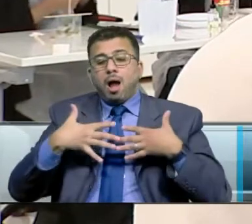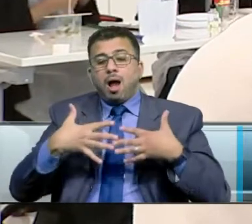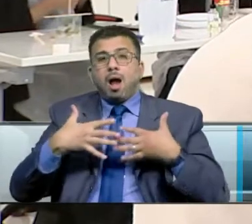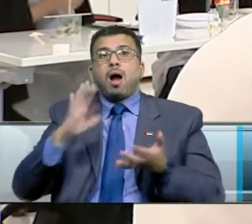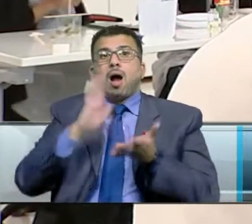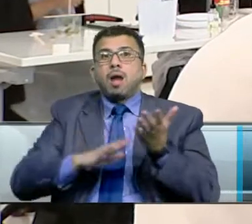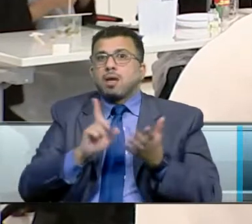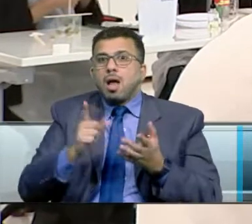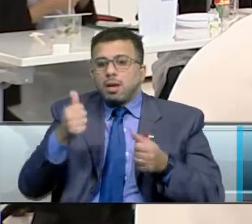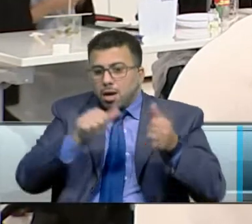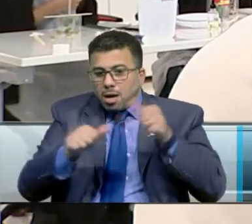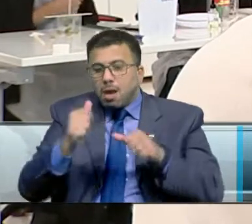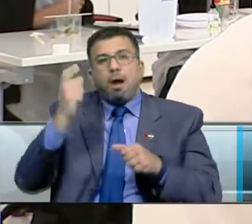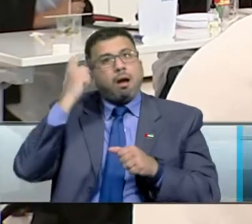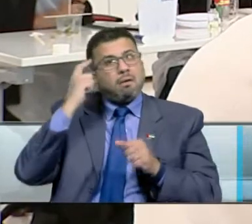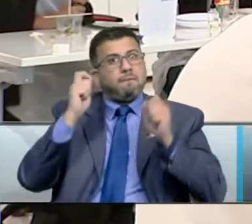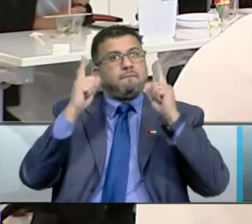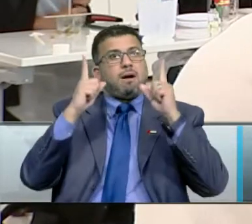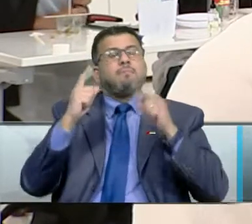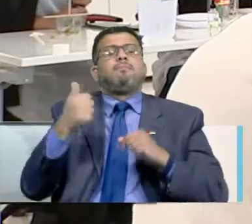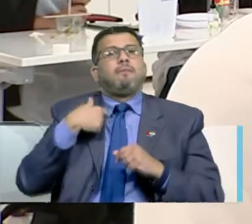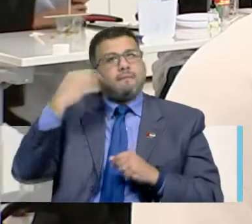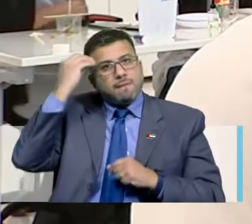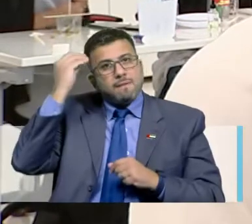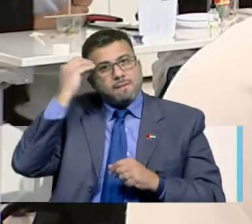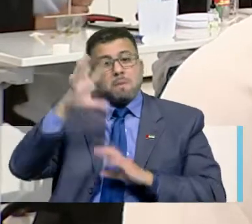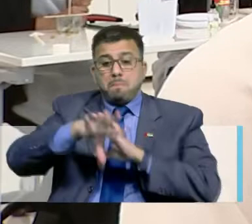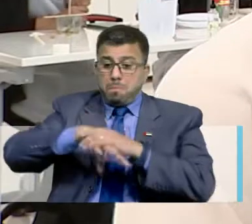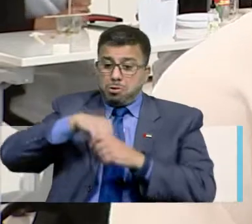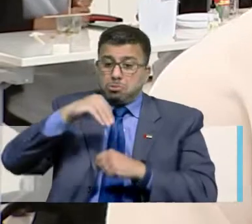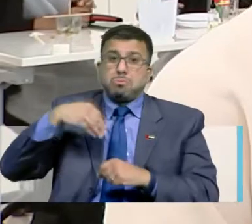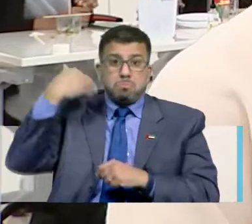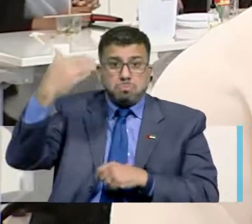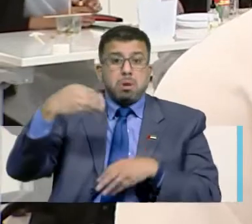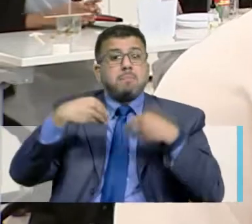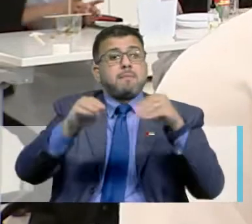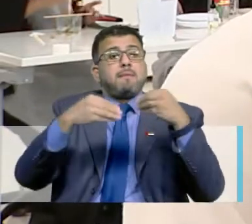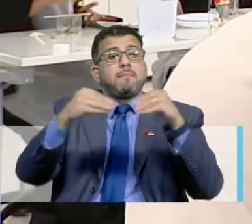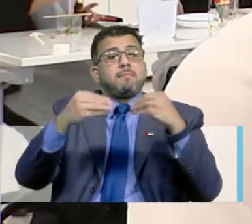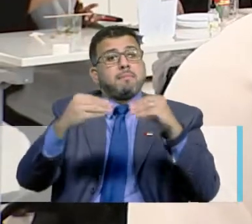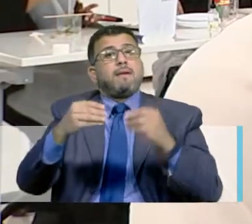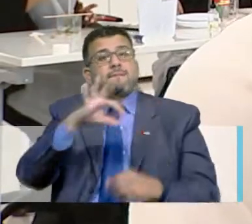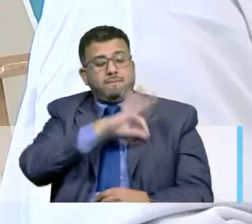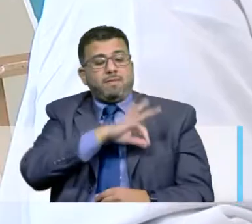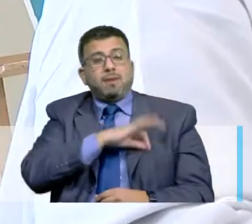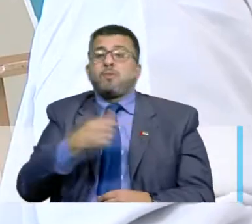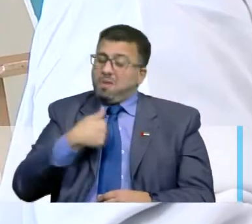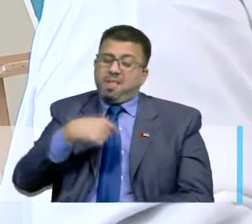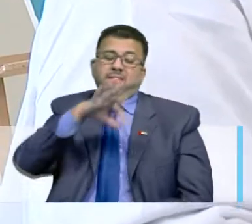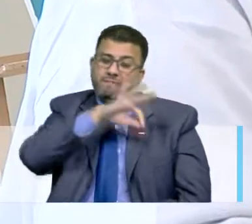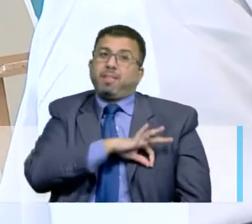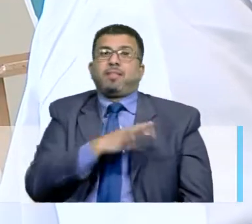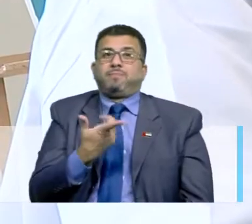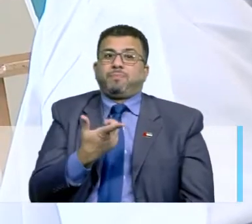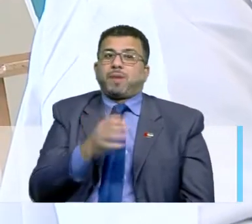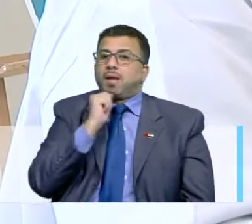بخطرة لأنها طبيعية، وأقدر أفتح مشروع من الشموع هذه وأبيعها للناس ويستفيدون وأنا أستفيد. أما